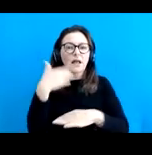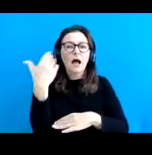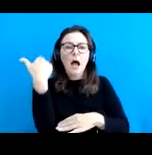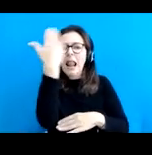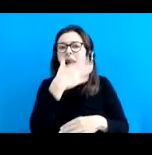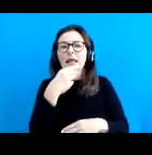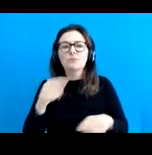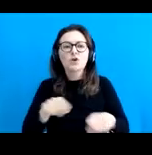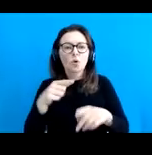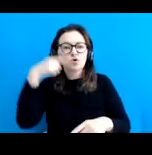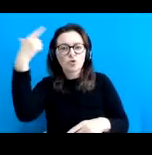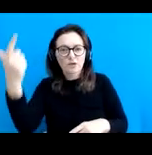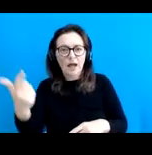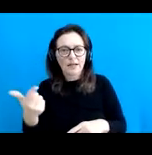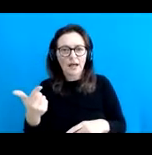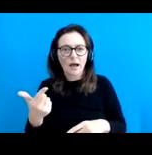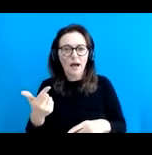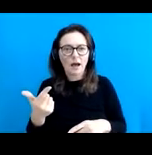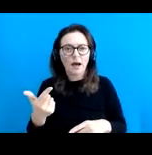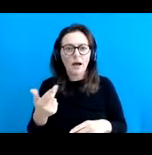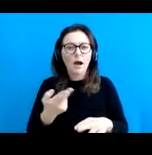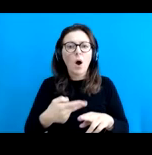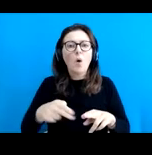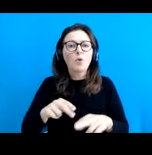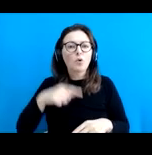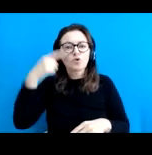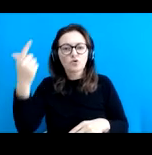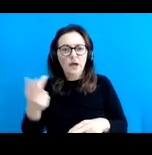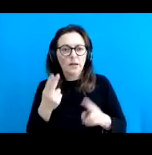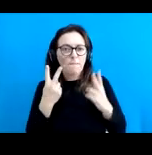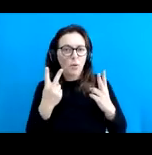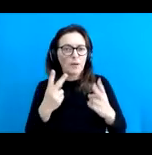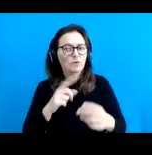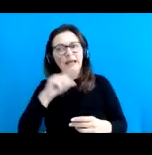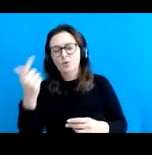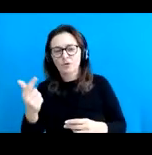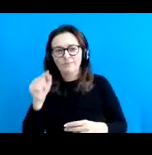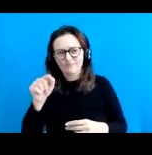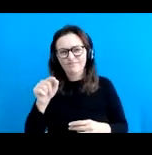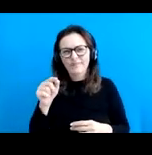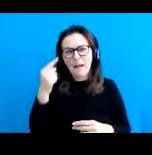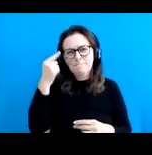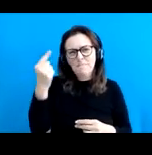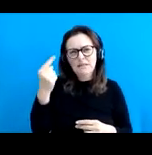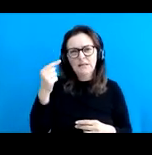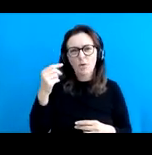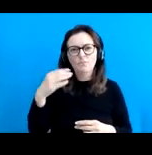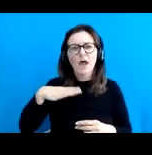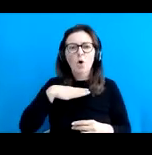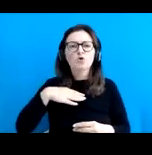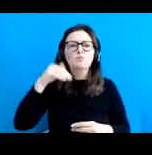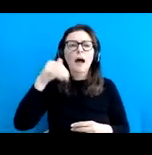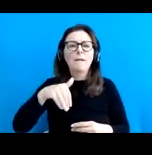podoba je pomembno nekaj drugega. S temi mislimi, gospe Matičič, se začne poglavje osebe